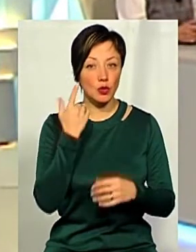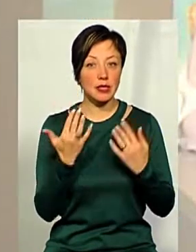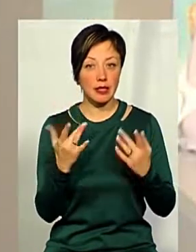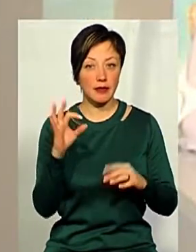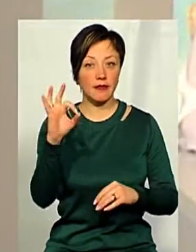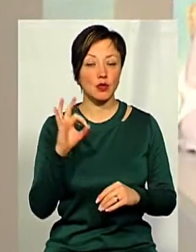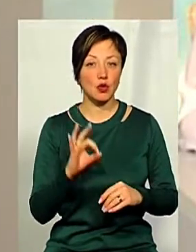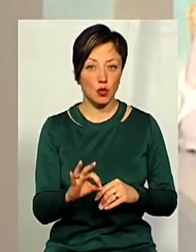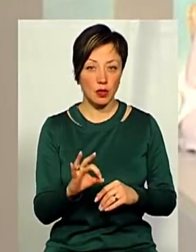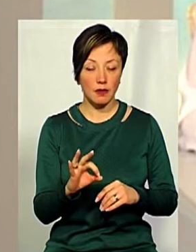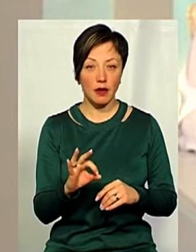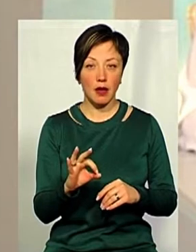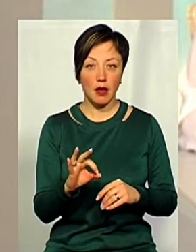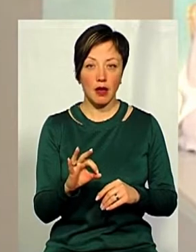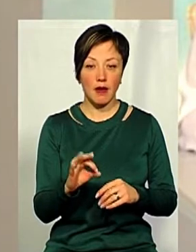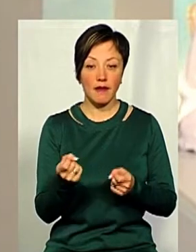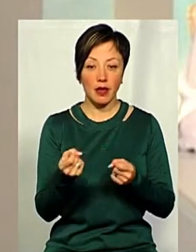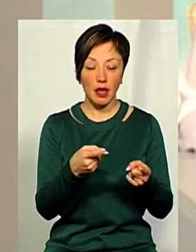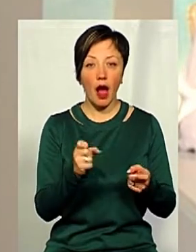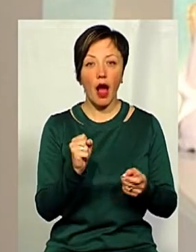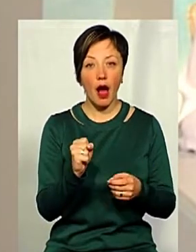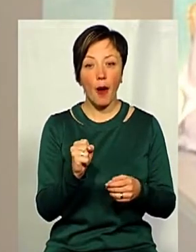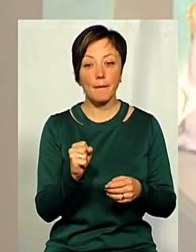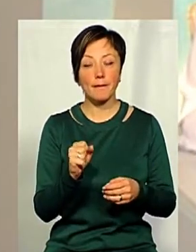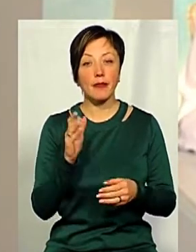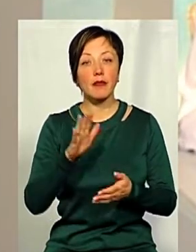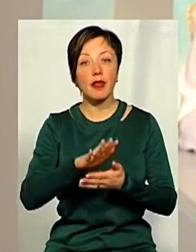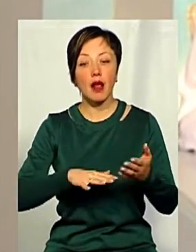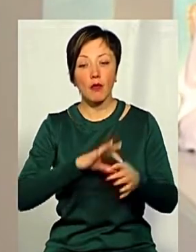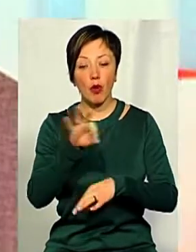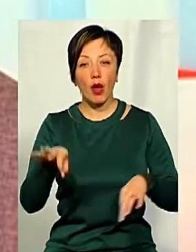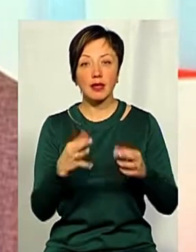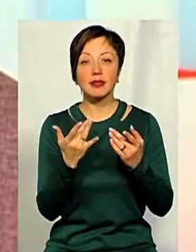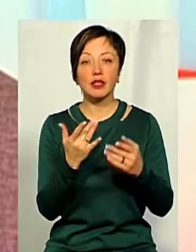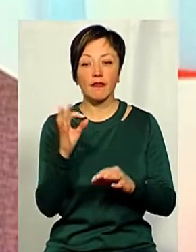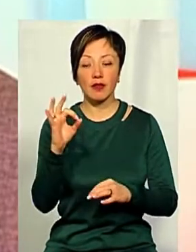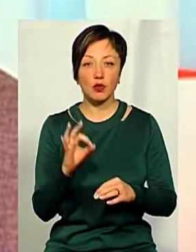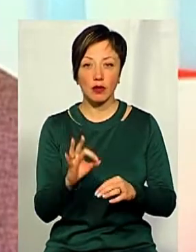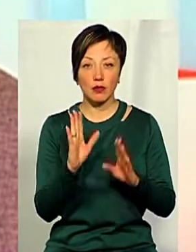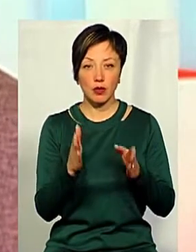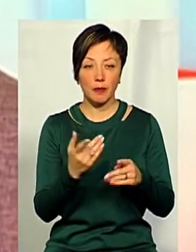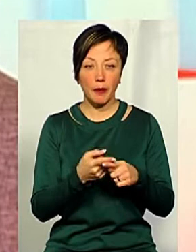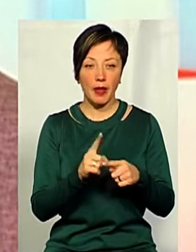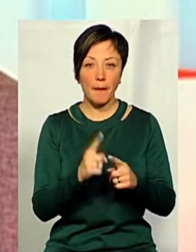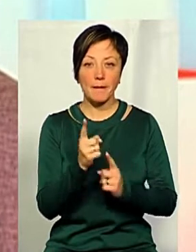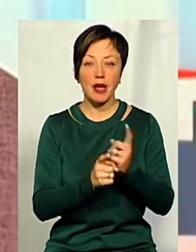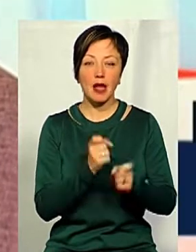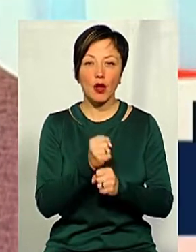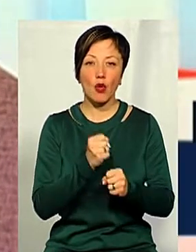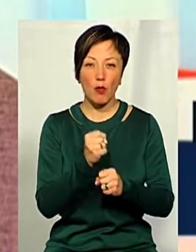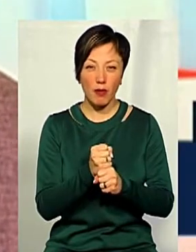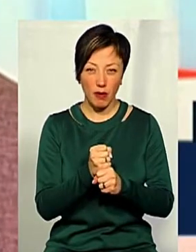захоронюється. А за проєктом, яка це частка буде? Механіко-біологічна переробка – це саме